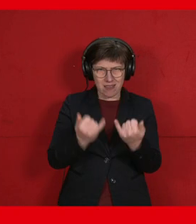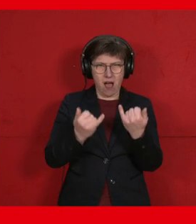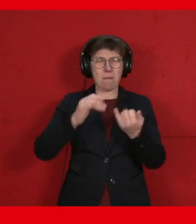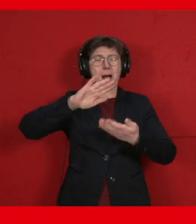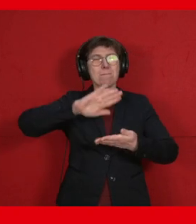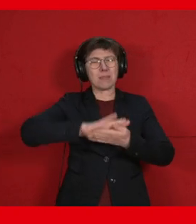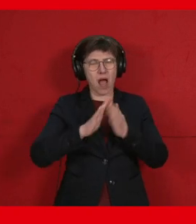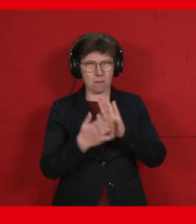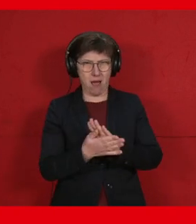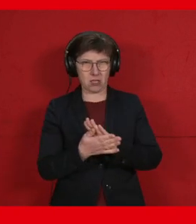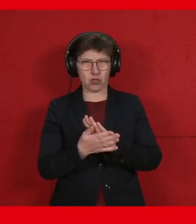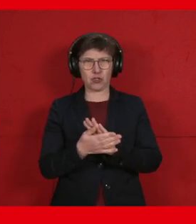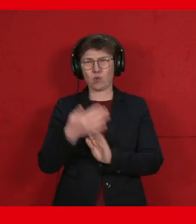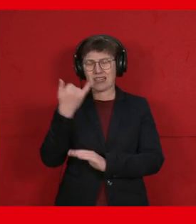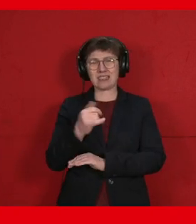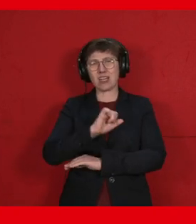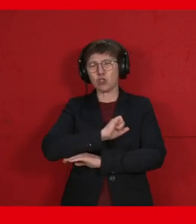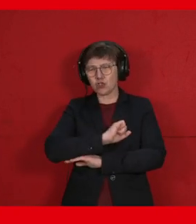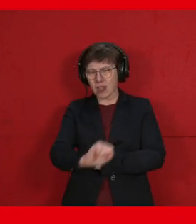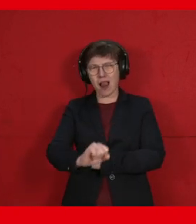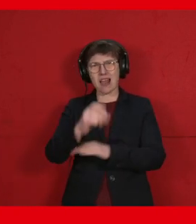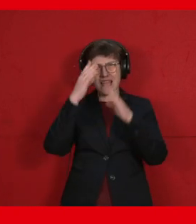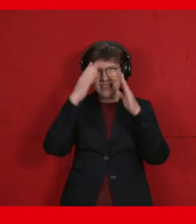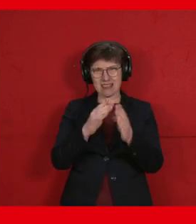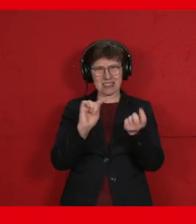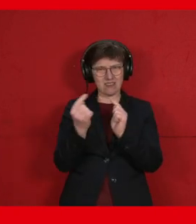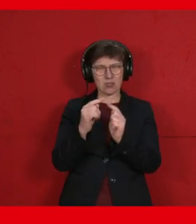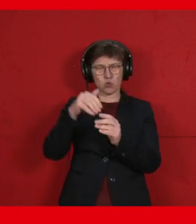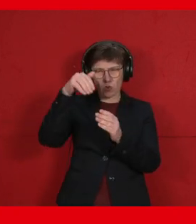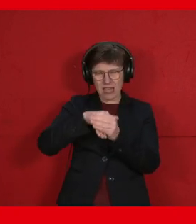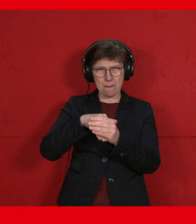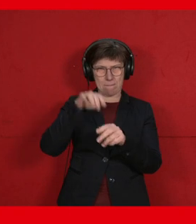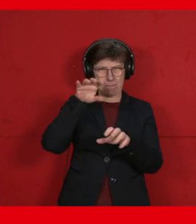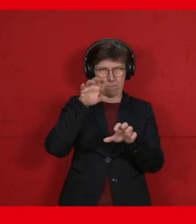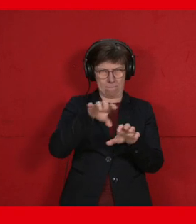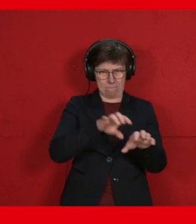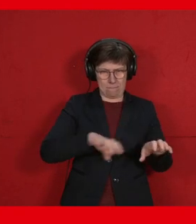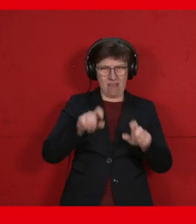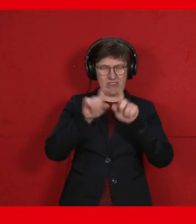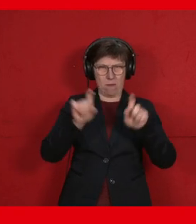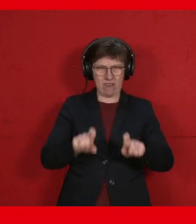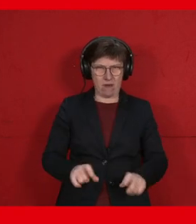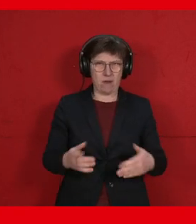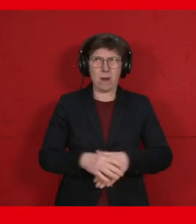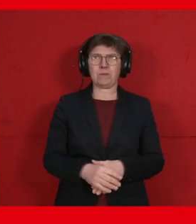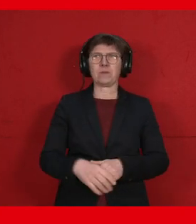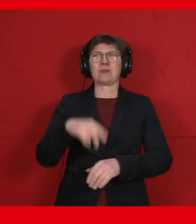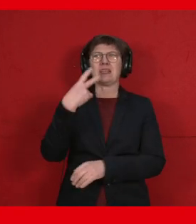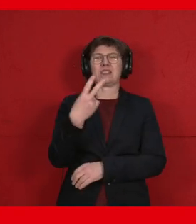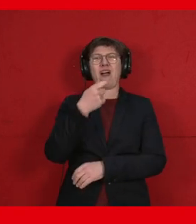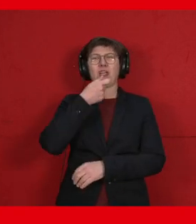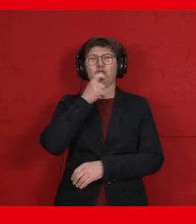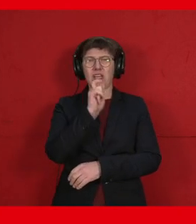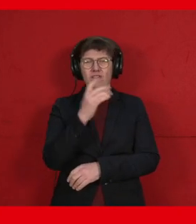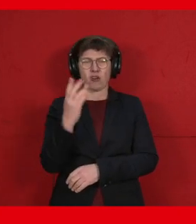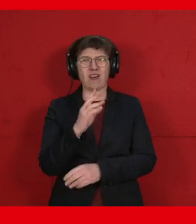bitte auch pragmatisch, schnell und jetzt vor allem eine intensive Diskussion, wie machen wir es? Und ich habe noch zwei Stichworte eigentlich auf dem Zettel, die dazugehören. Das